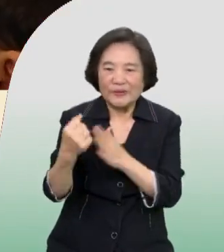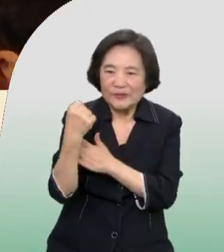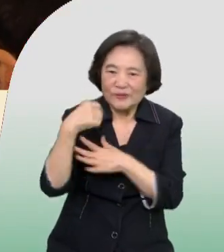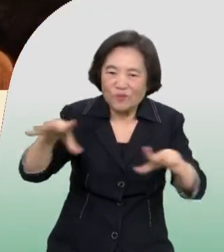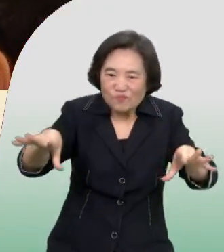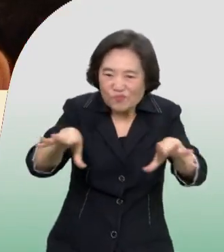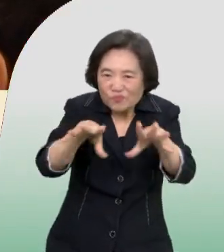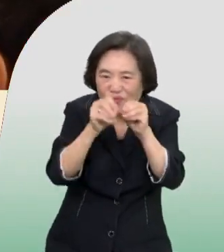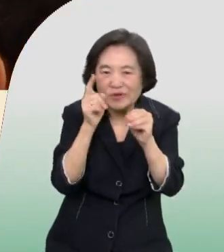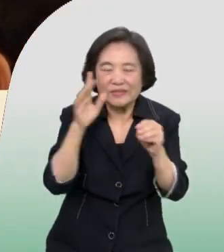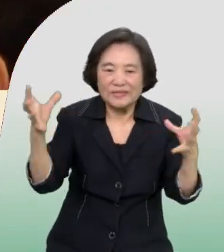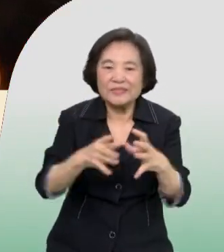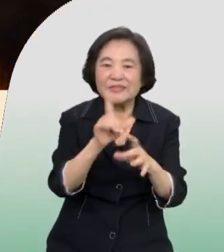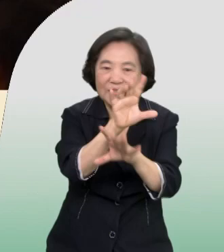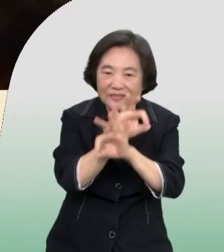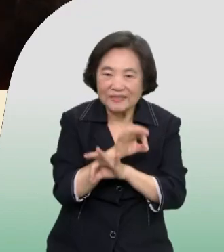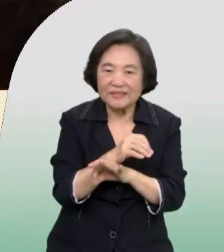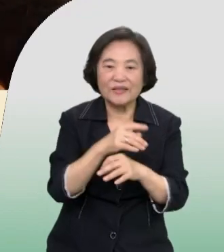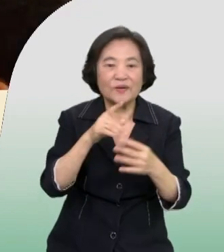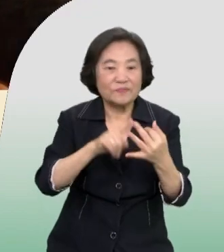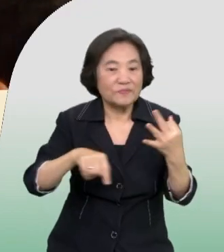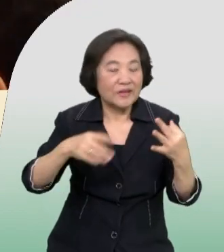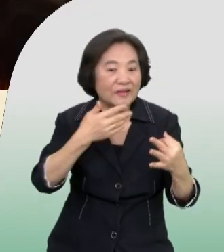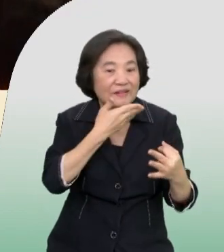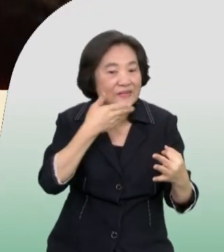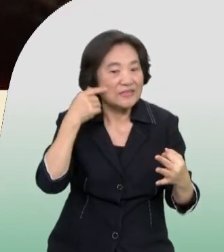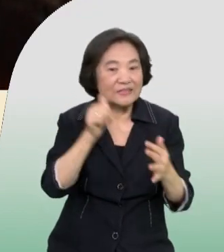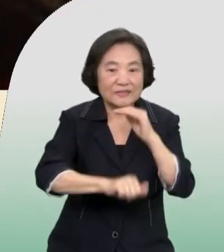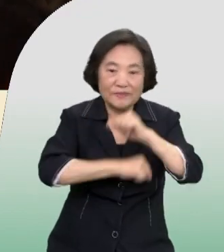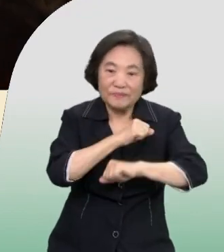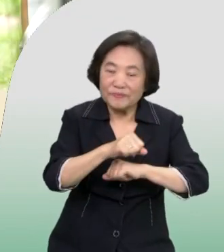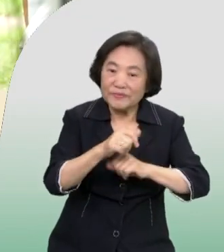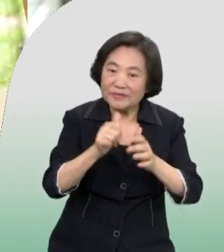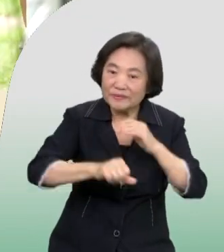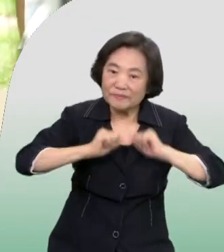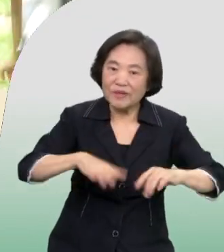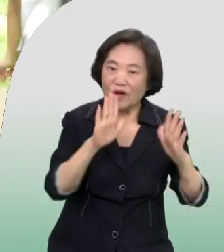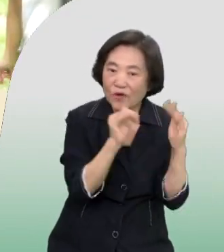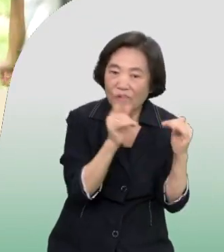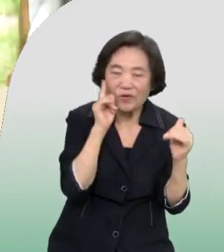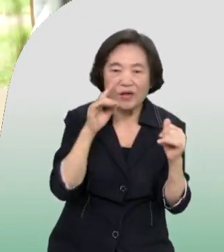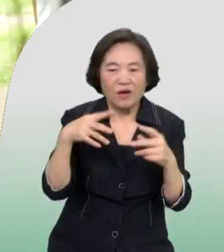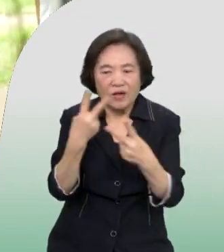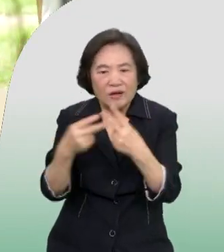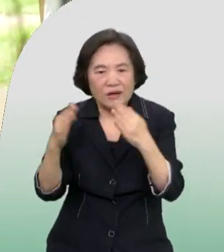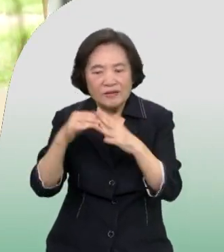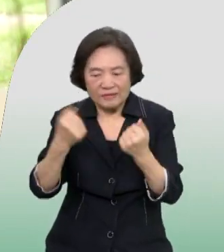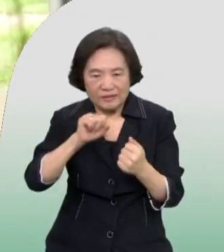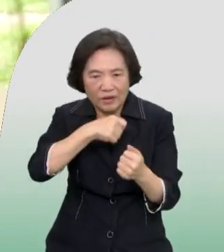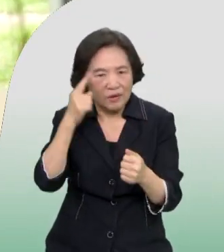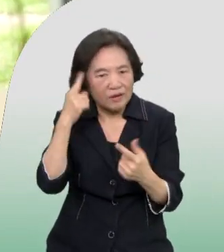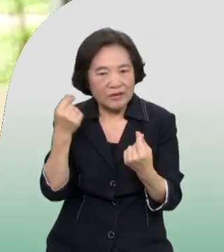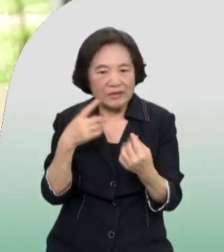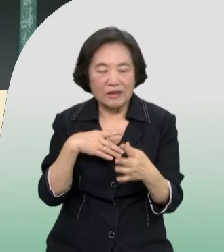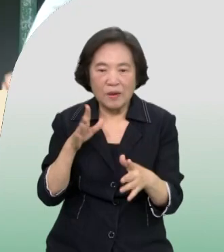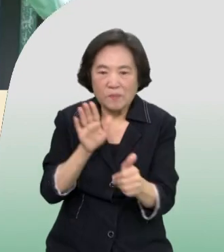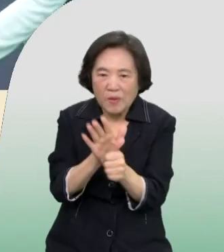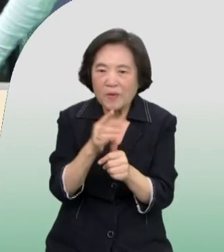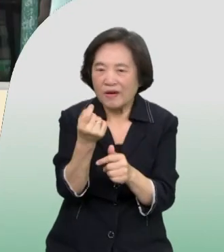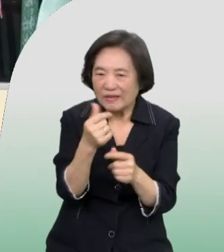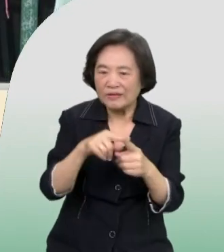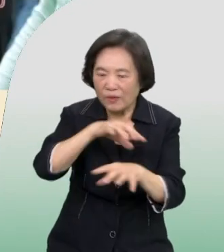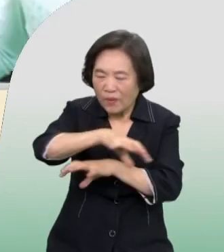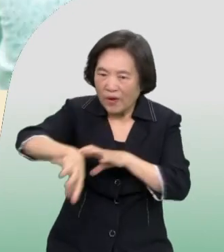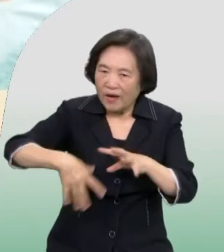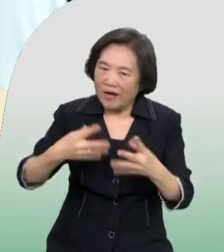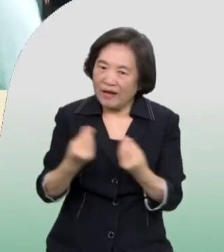结合教研课程。比将讲毛利生命历史接近内涵，就像学法土台湾样的，都有限特的资源环境